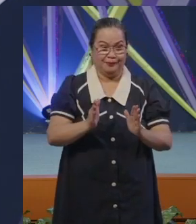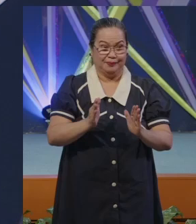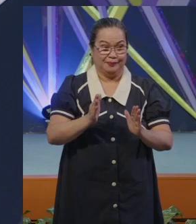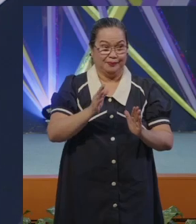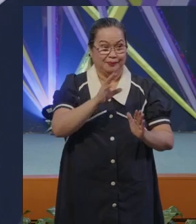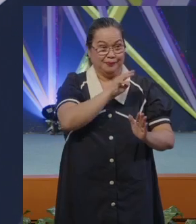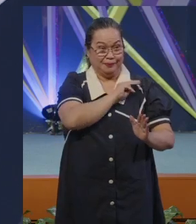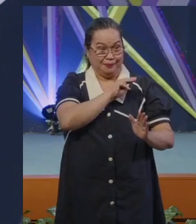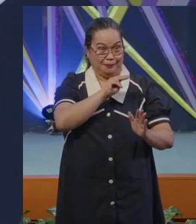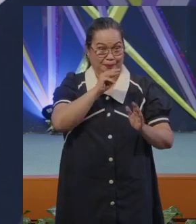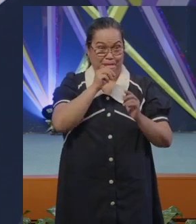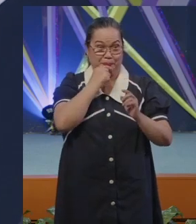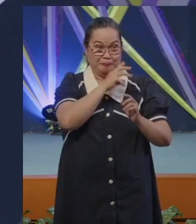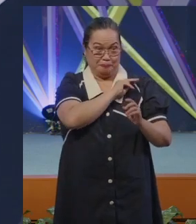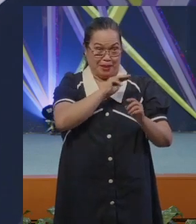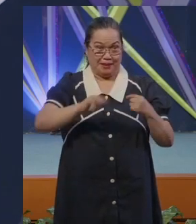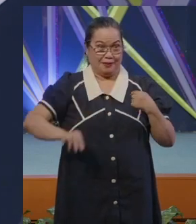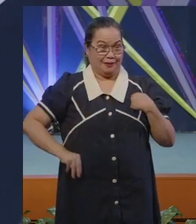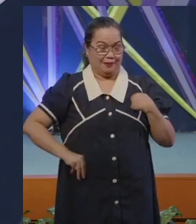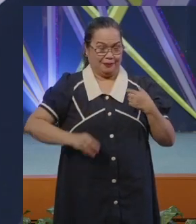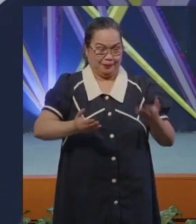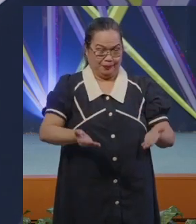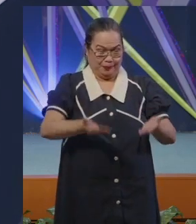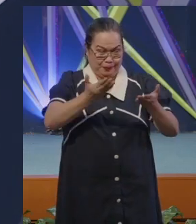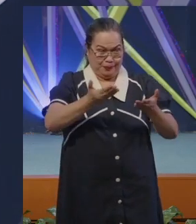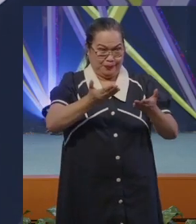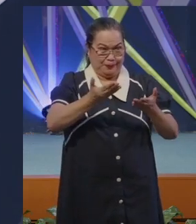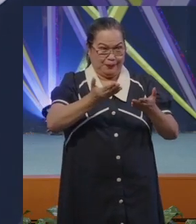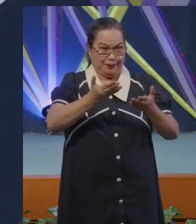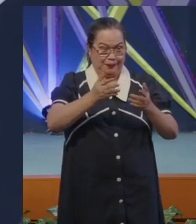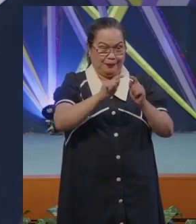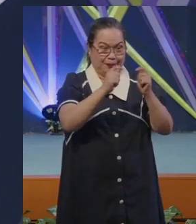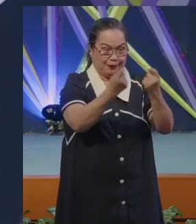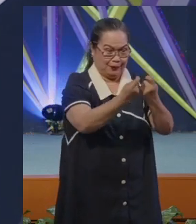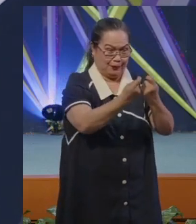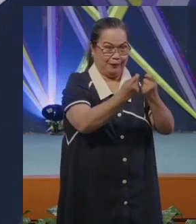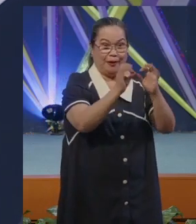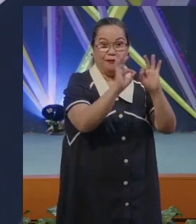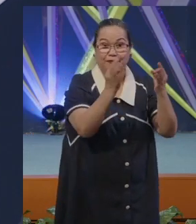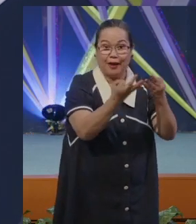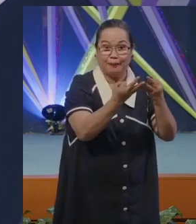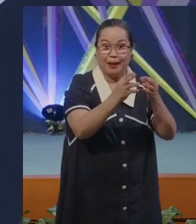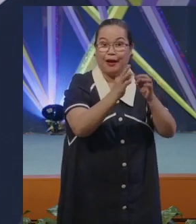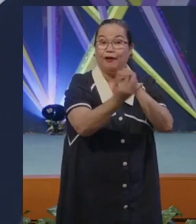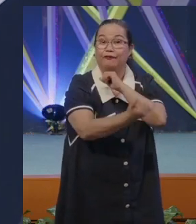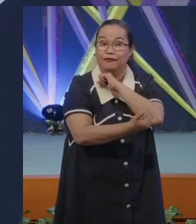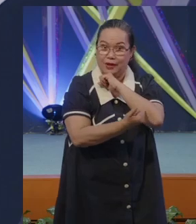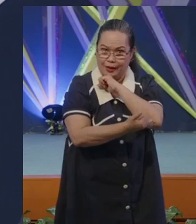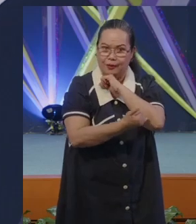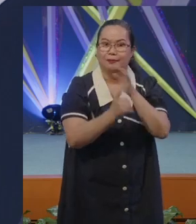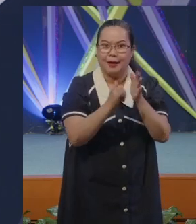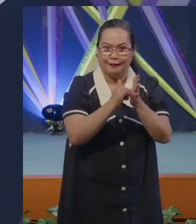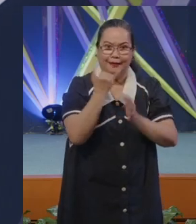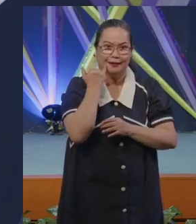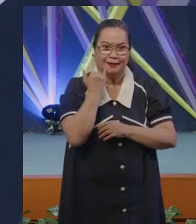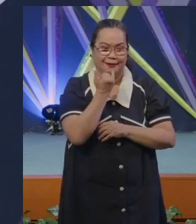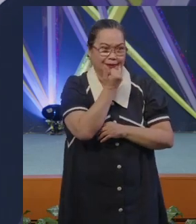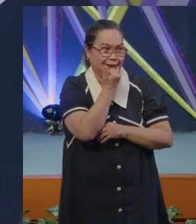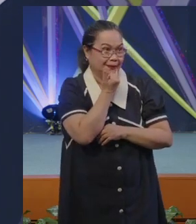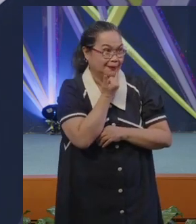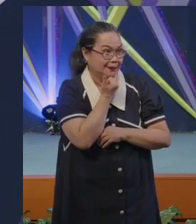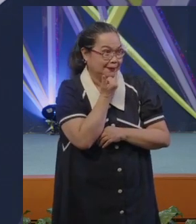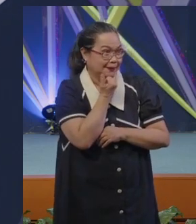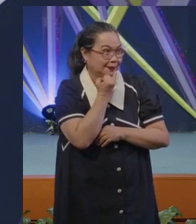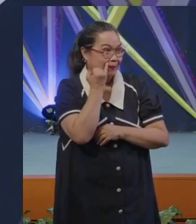Mesiyas. To raise up the tribes of Jacob, ayan po ang Israel, and to bring back the preserved of